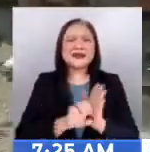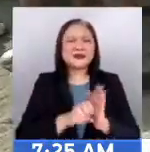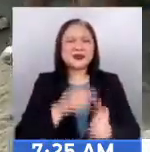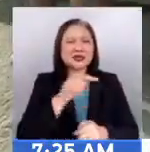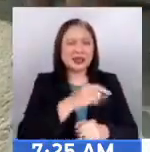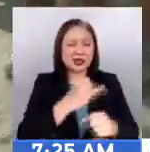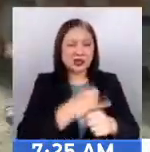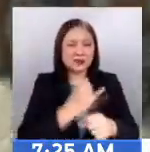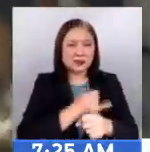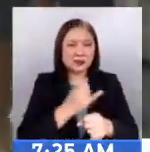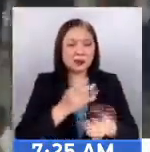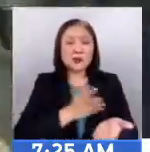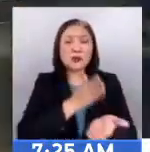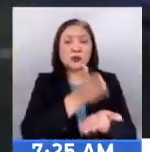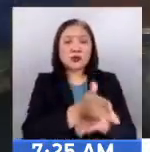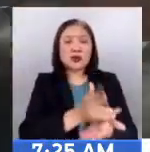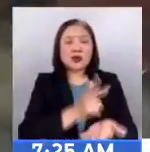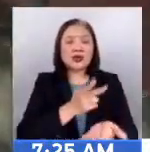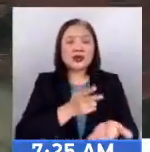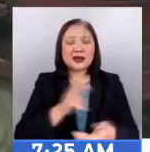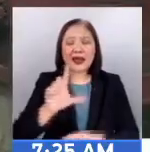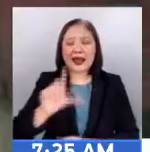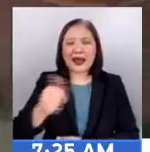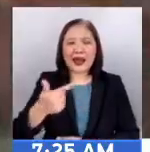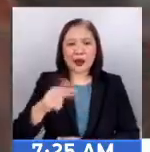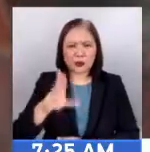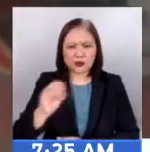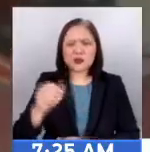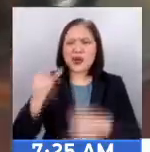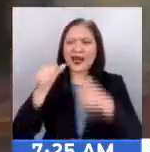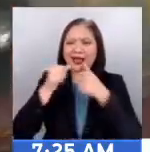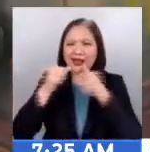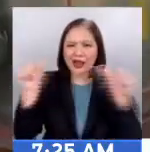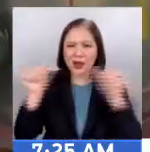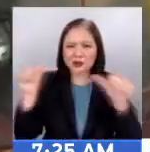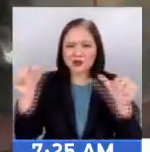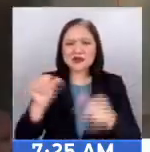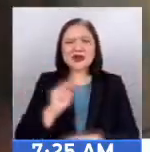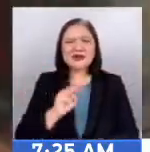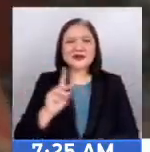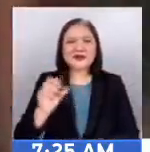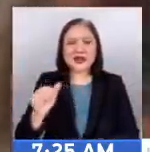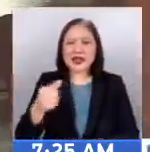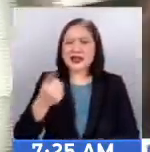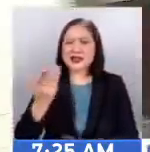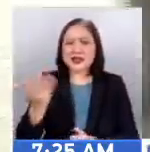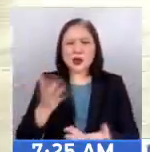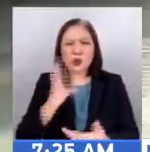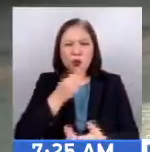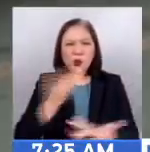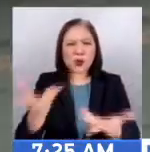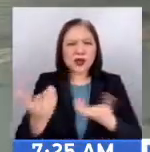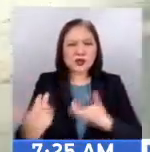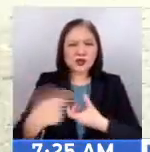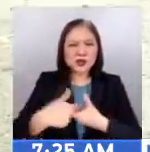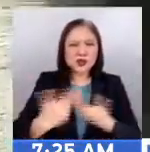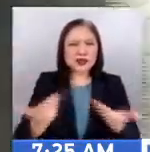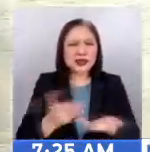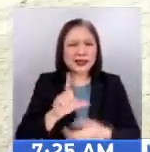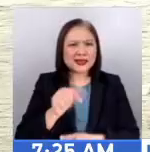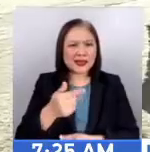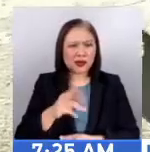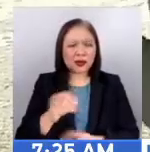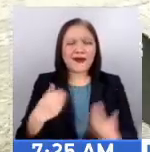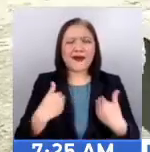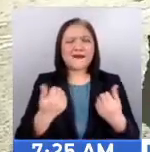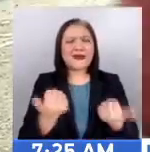po itong Lagro. So ina-announce na ni Manong MMDA kung sino yung mga pupwede pang makasakay dahil may mga bakante pa.